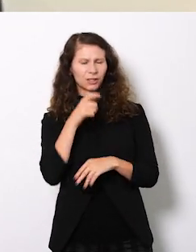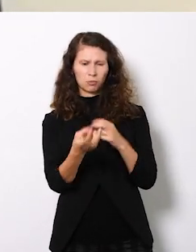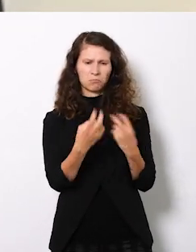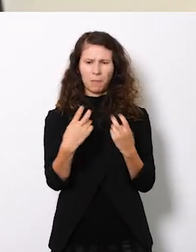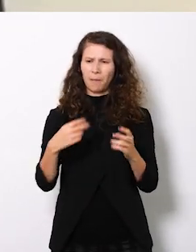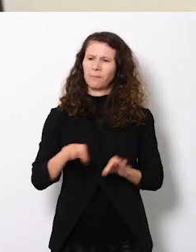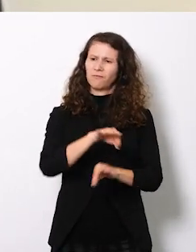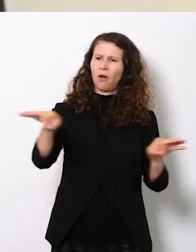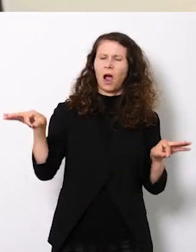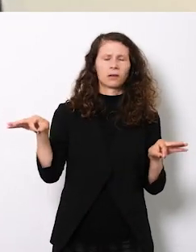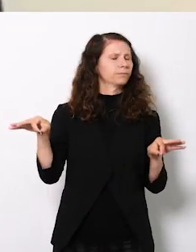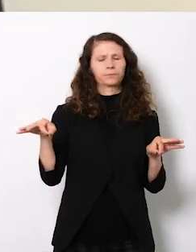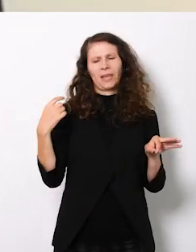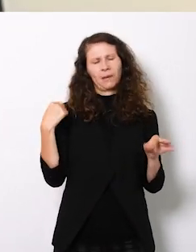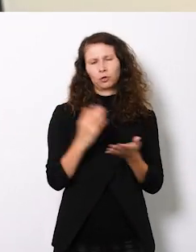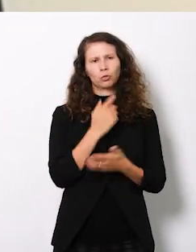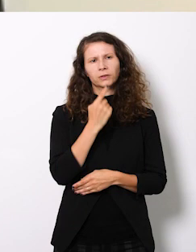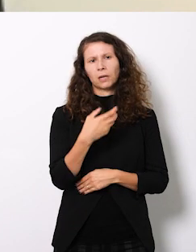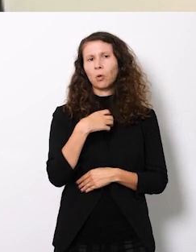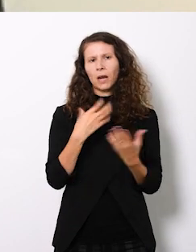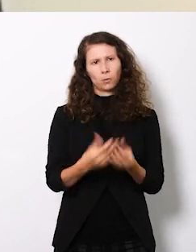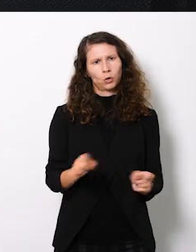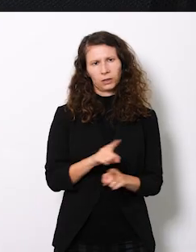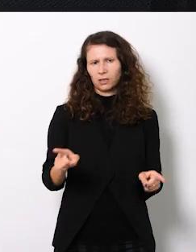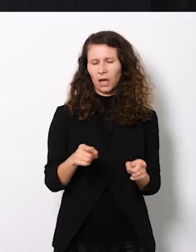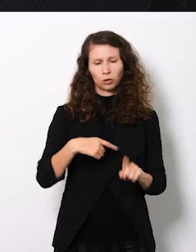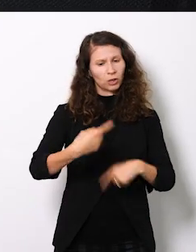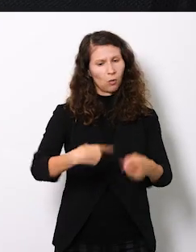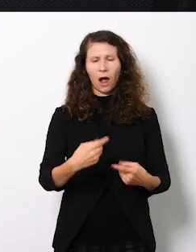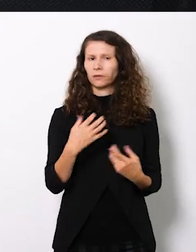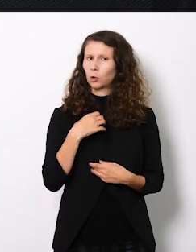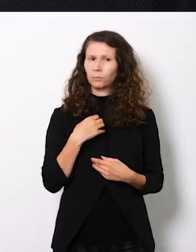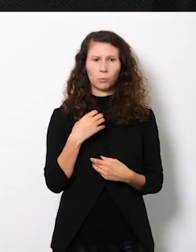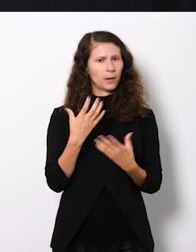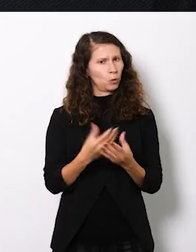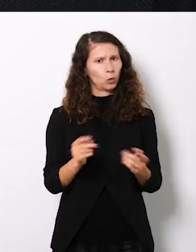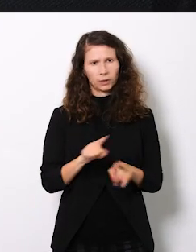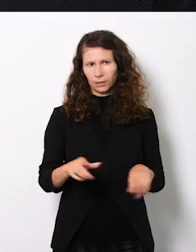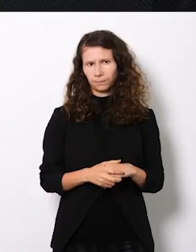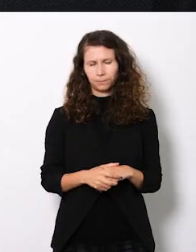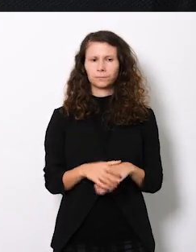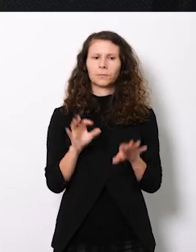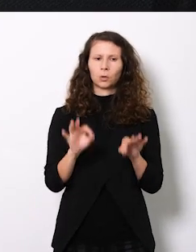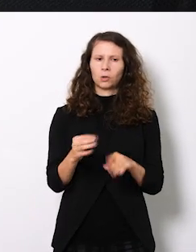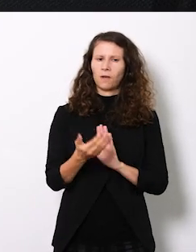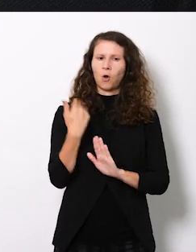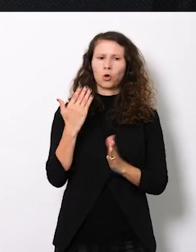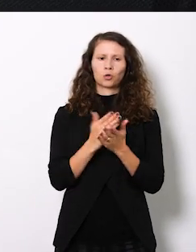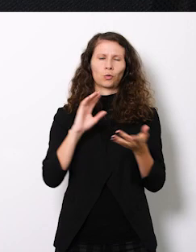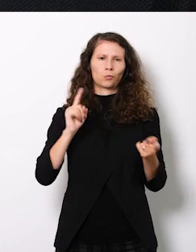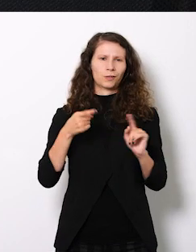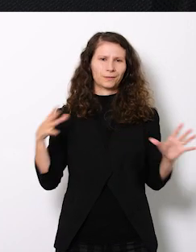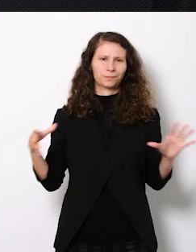eben sagte, löst kein Problem, jedenfalls nicht auf Dauer. Mhm. Gut, wir hatten es vorher kurz angeschnitten, das